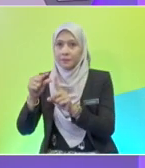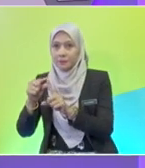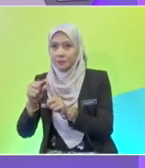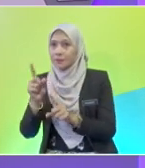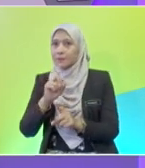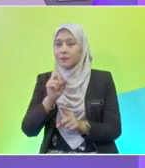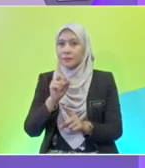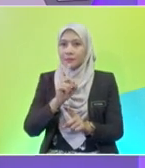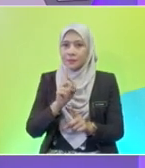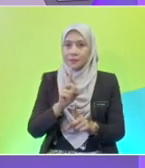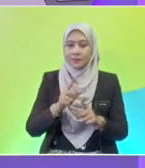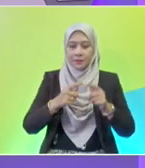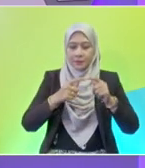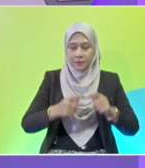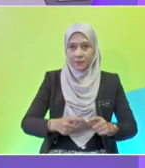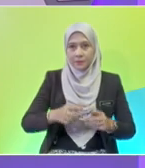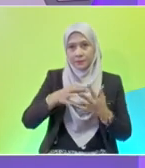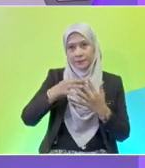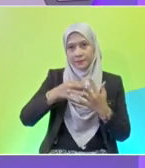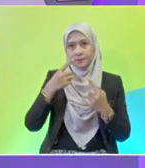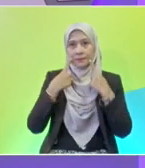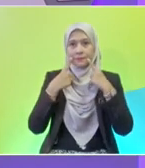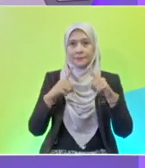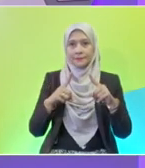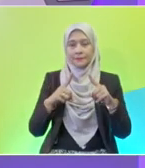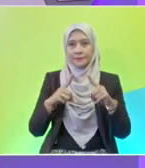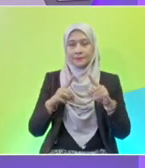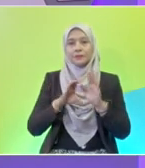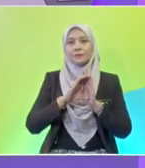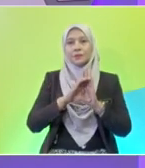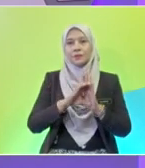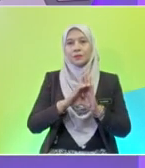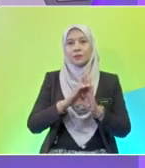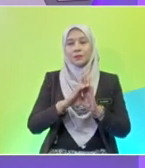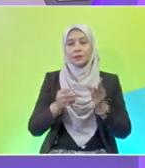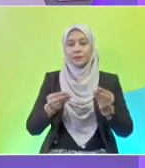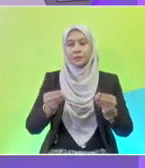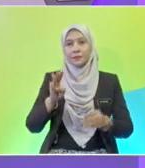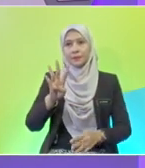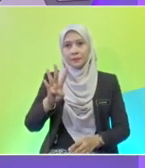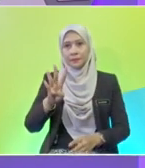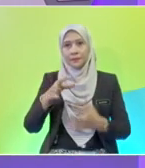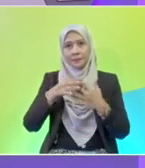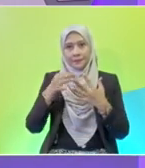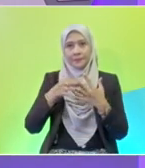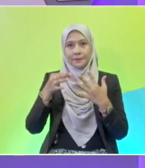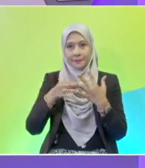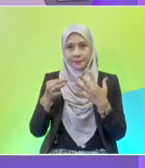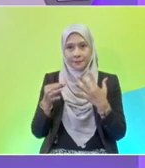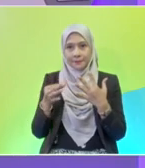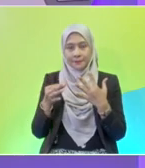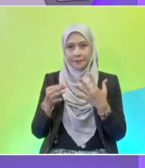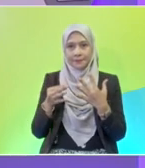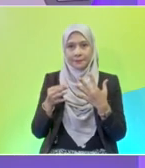pilihan jawaban jadi contoh disini kita diberikan tempat pilihan gabungan Iya jadi kita